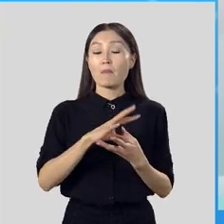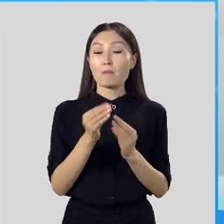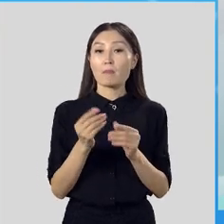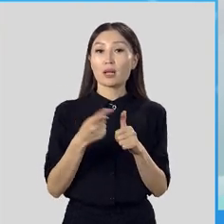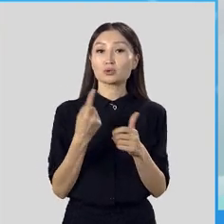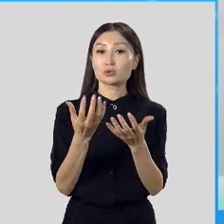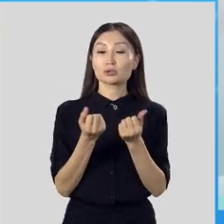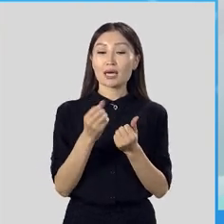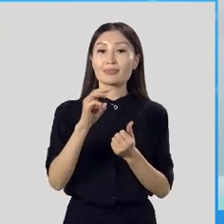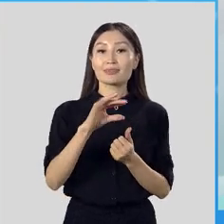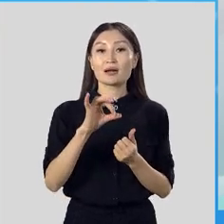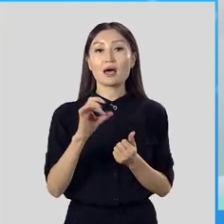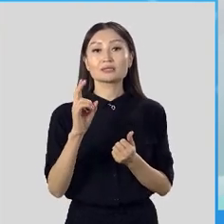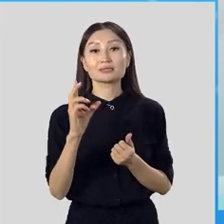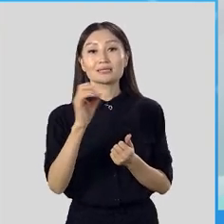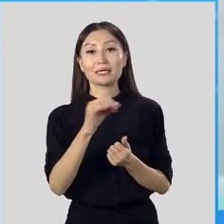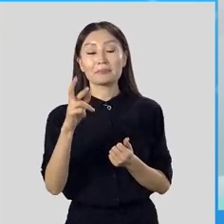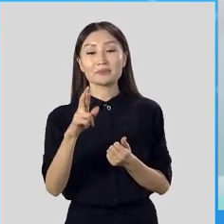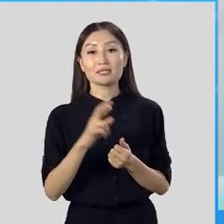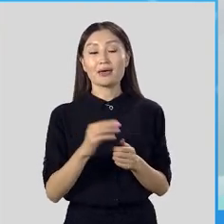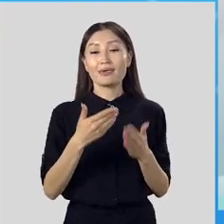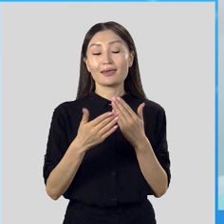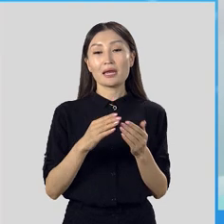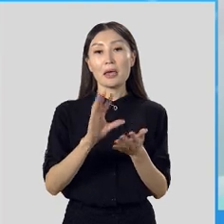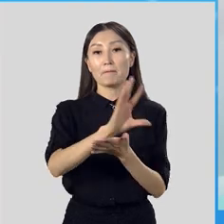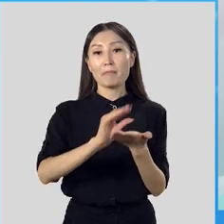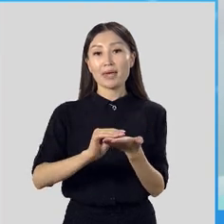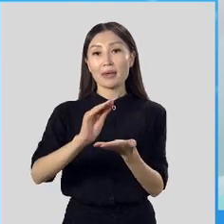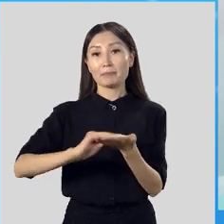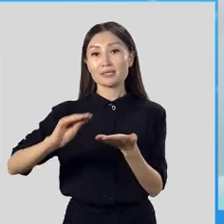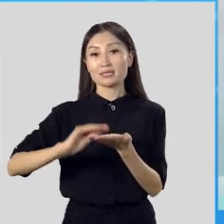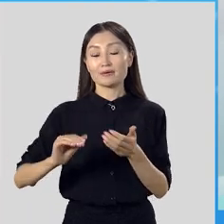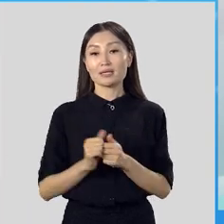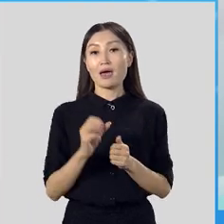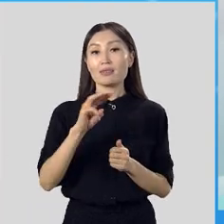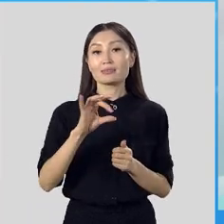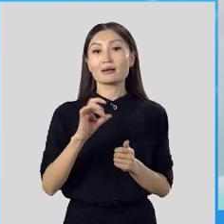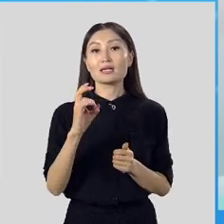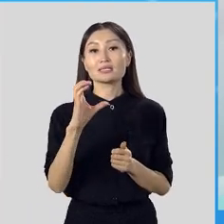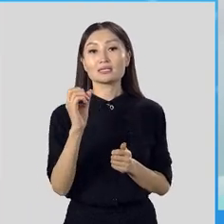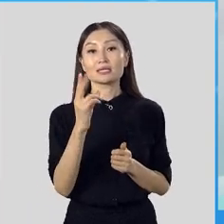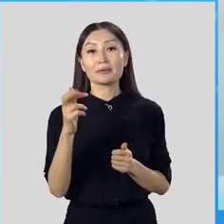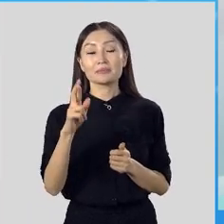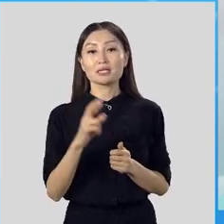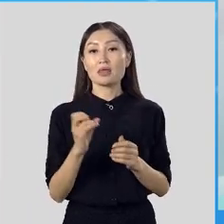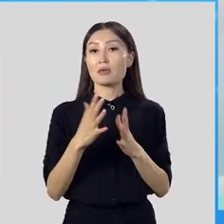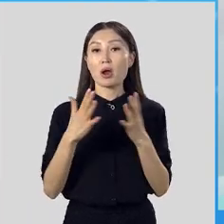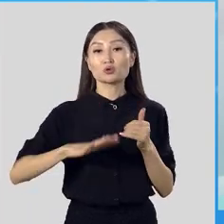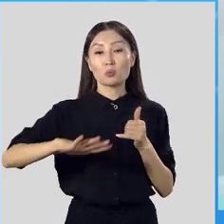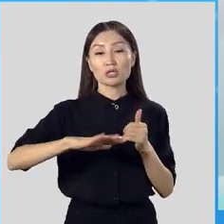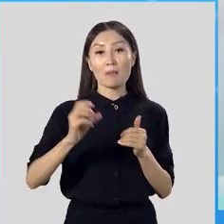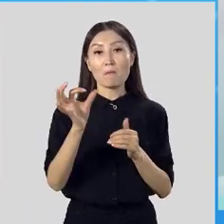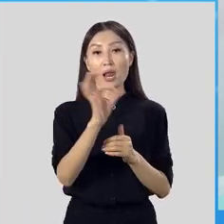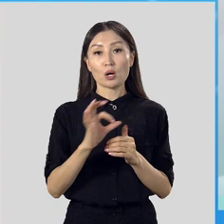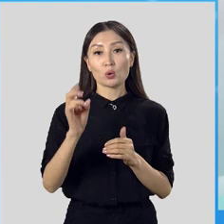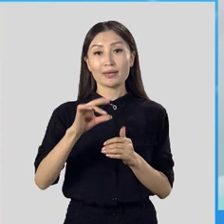название транскрипции или переписывания. Транскрипция происходит на небольшом участке молекулы